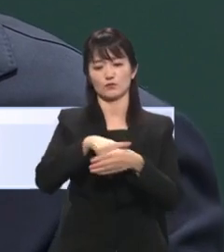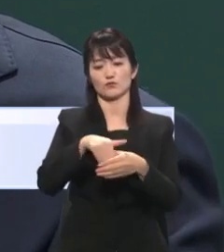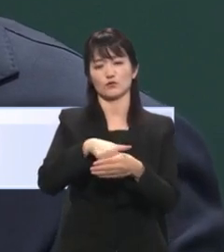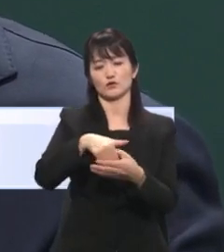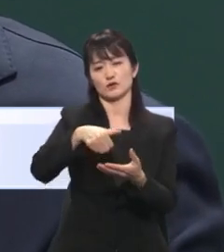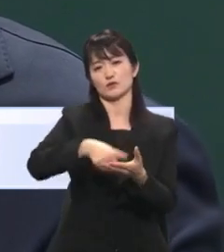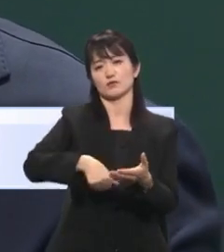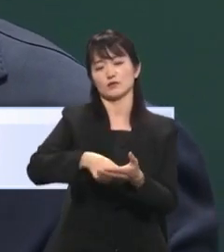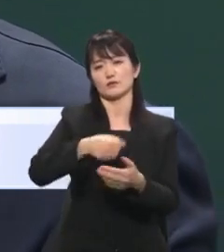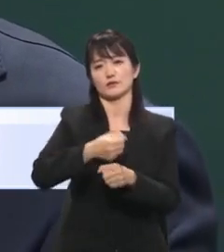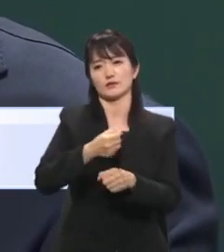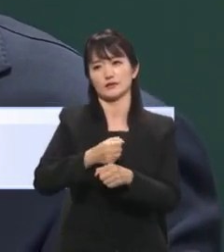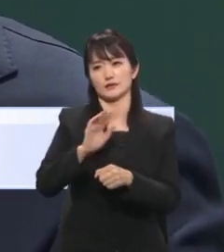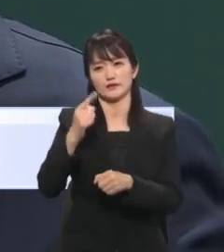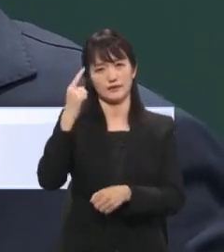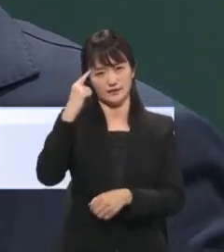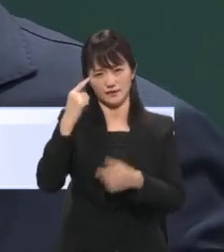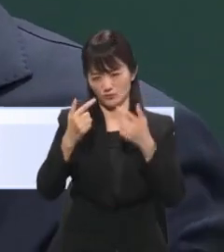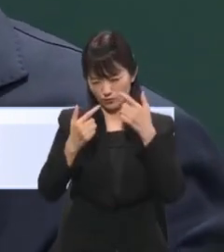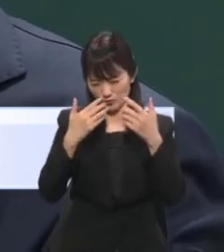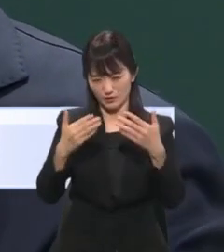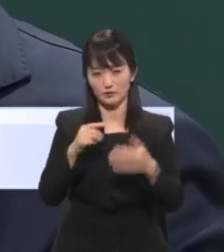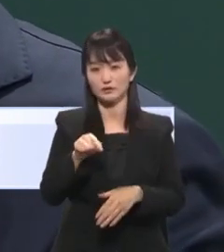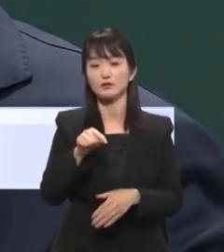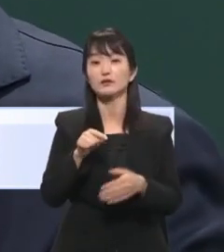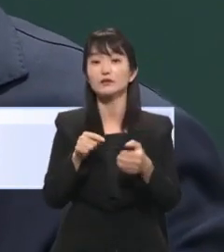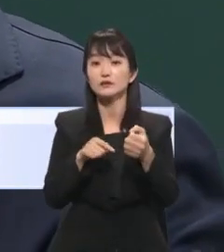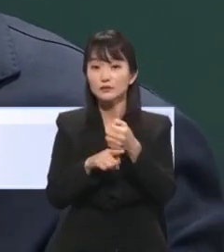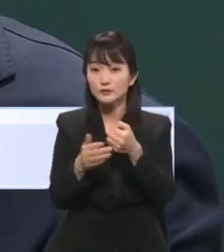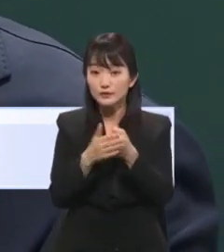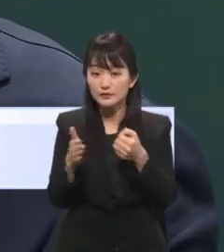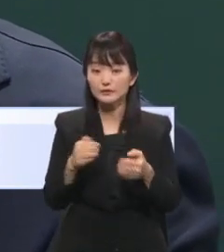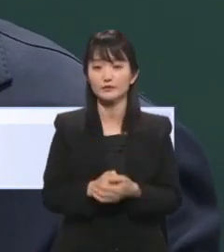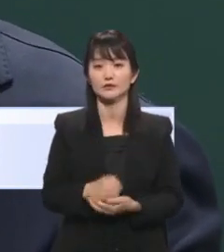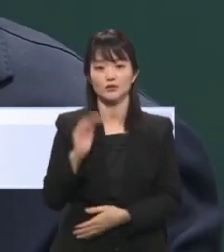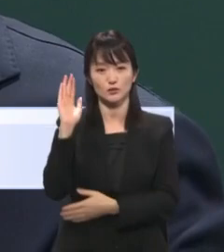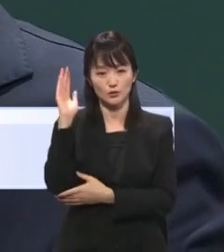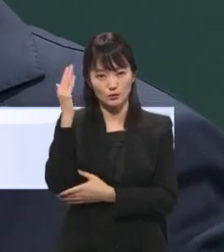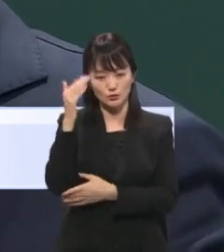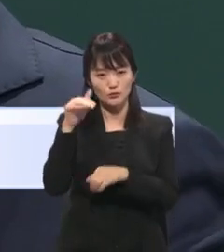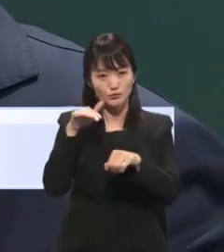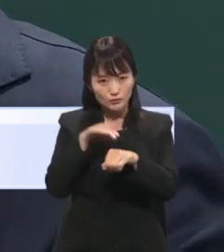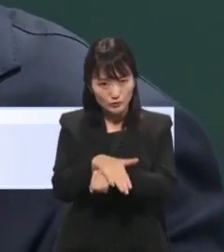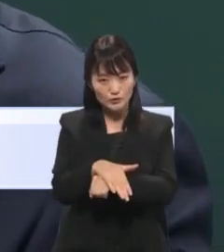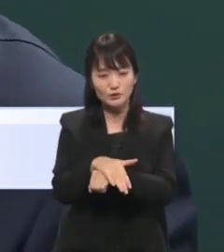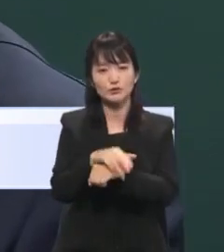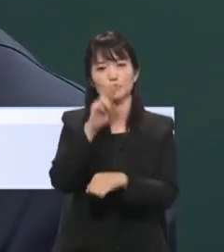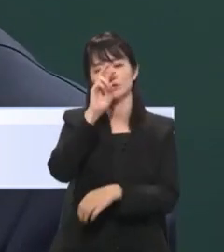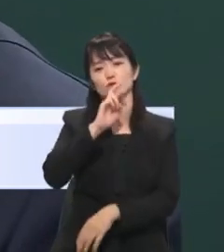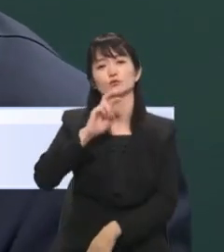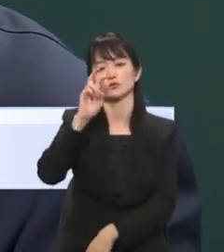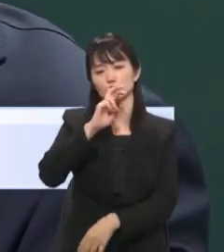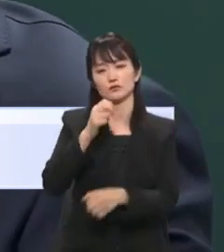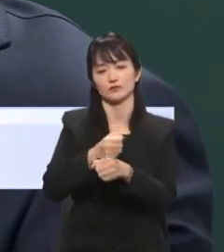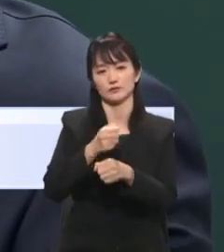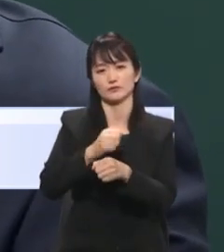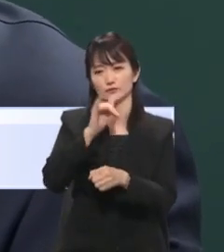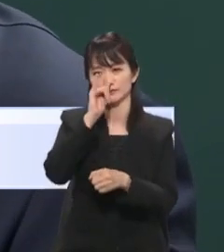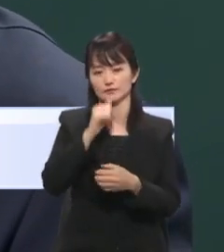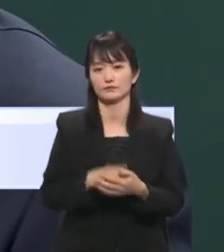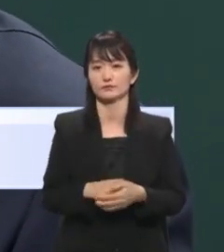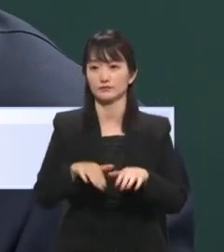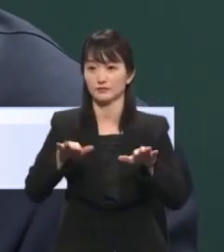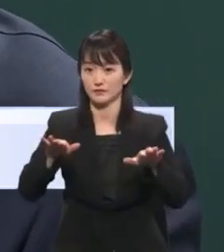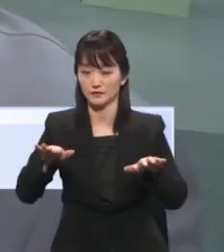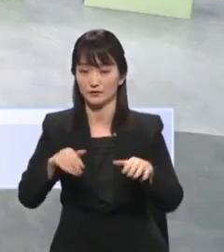그 의지는 확고부동해요. 그래서 그 부분 때문에 계속 현대화 작업을 우리 국악 현대화 작업을 계속하고 있습니다. 다시 이번